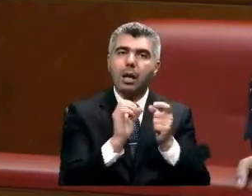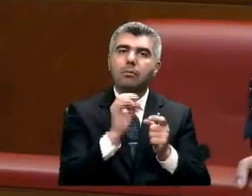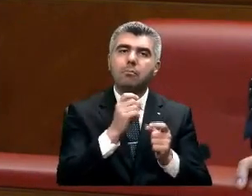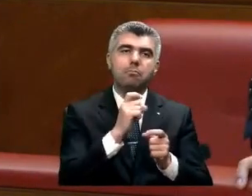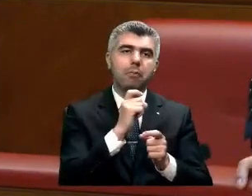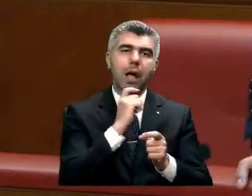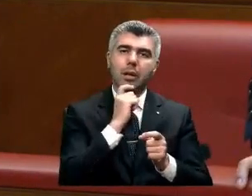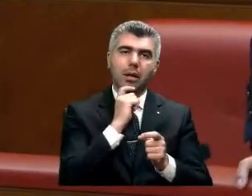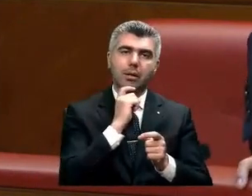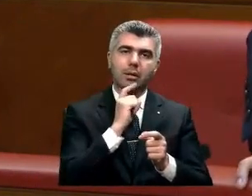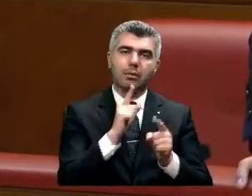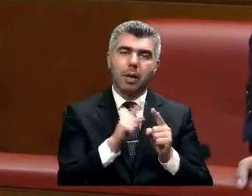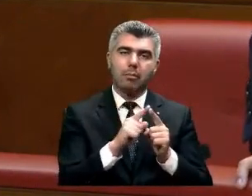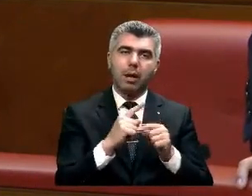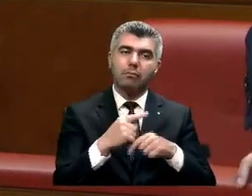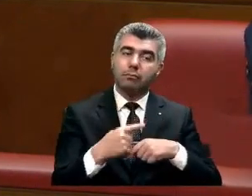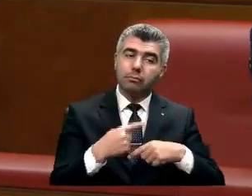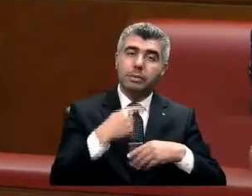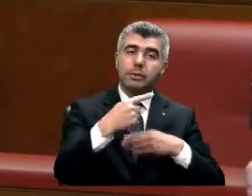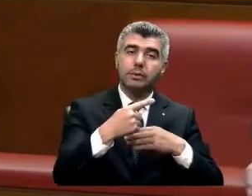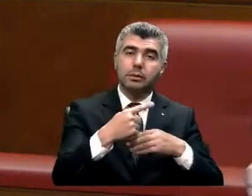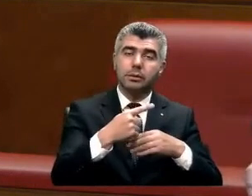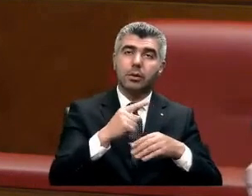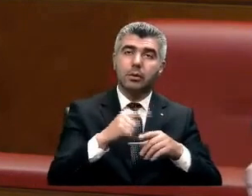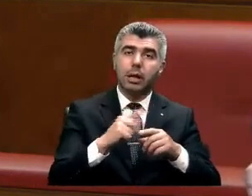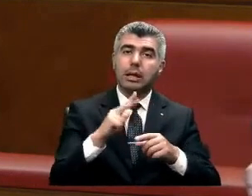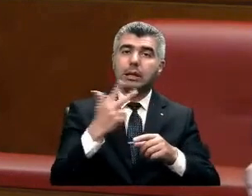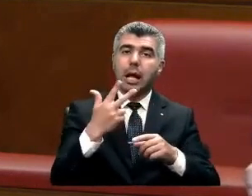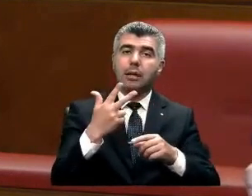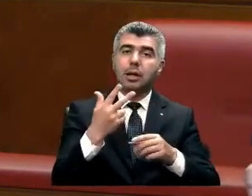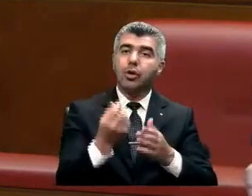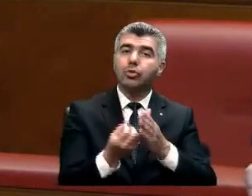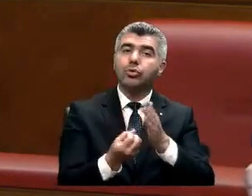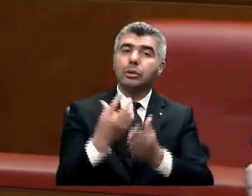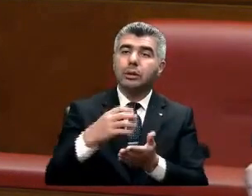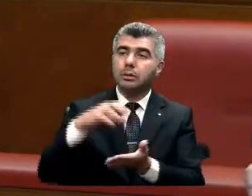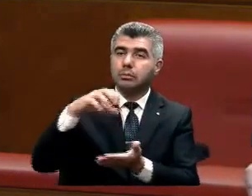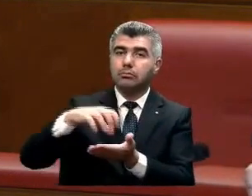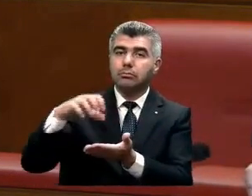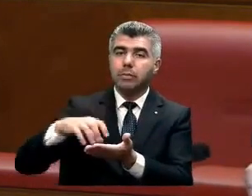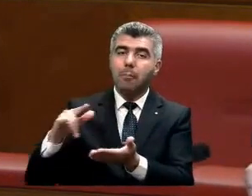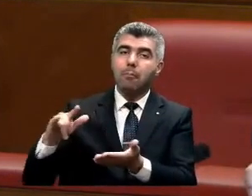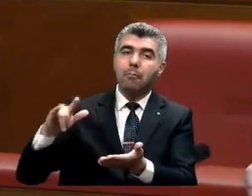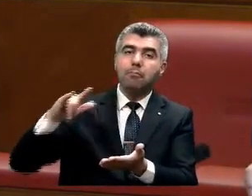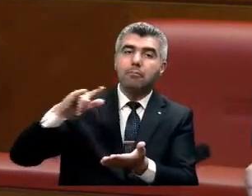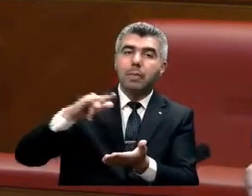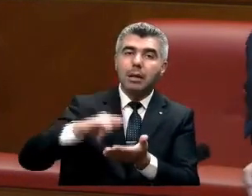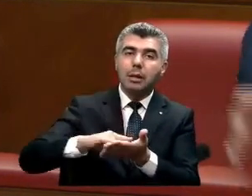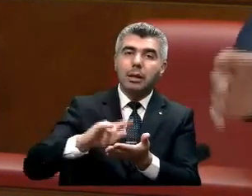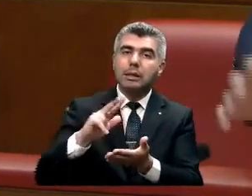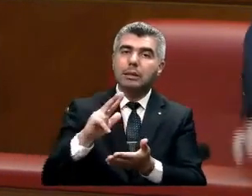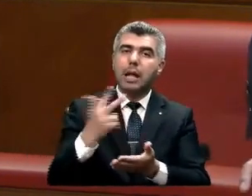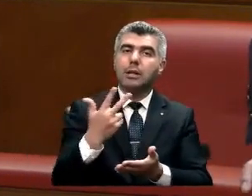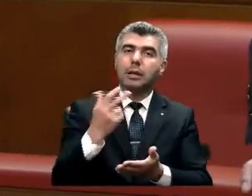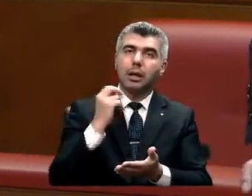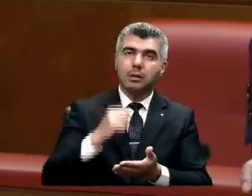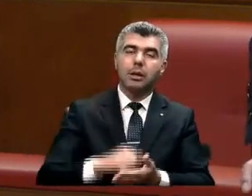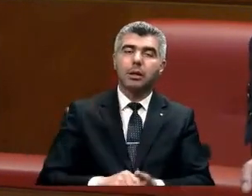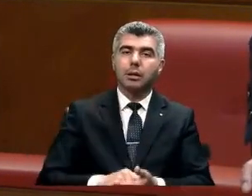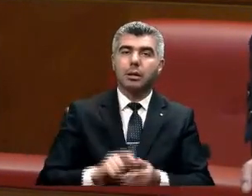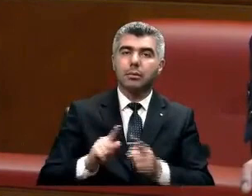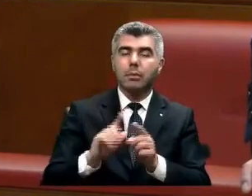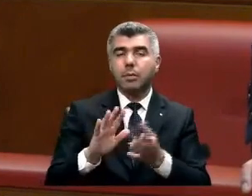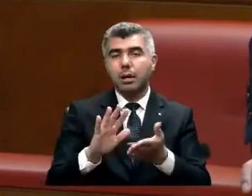طويله المدى باش نقدروا ثلاثه ديال المحطات المطريه الجديده في هذه المطارات الثلاث في